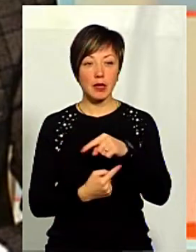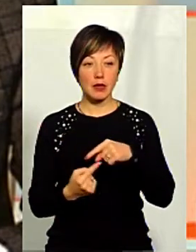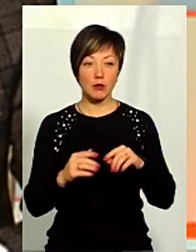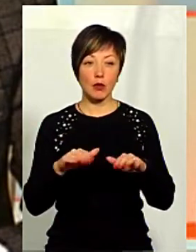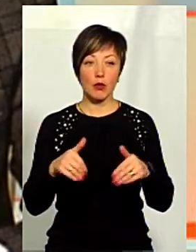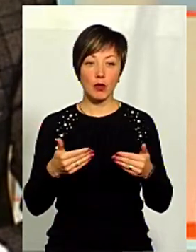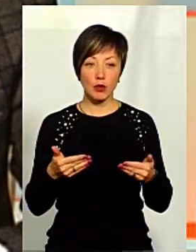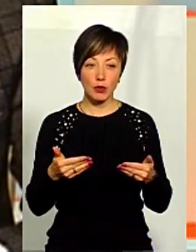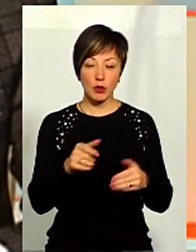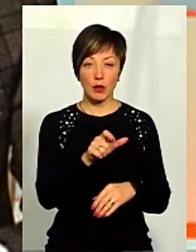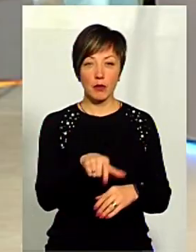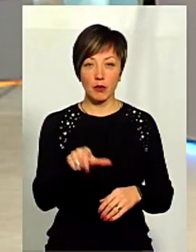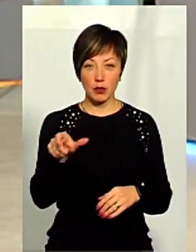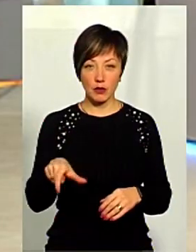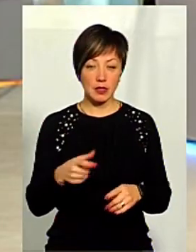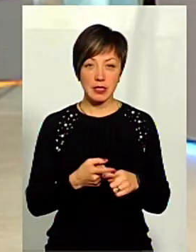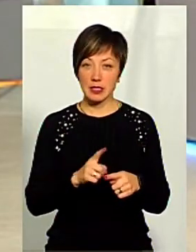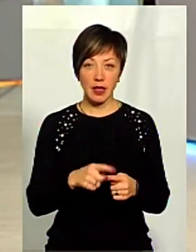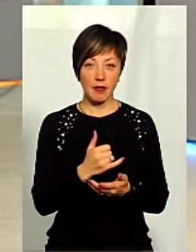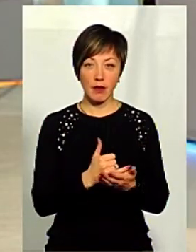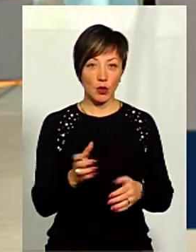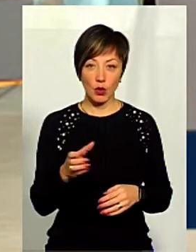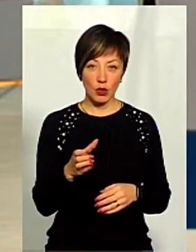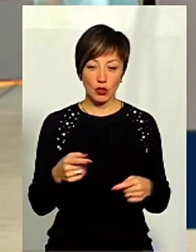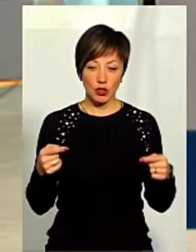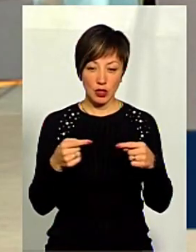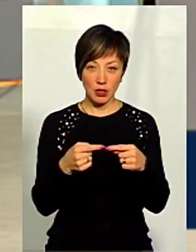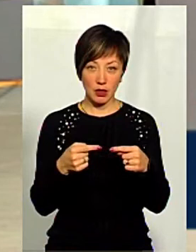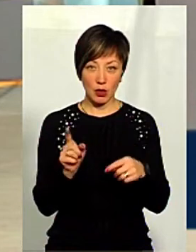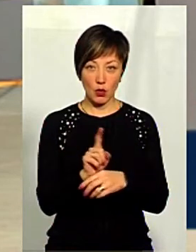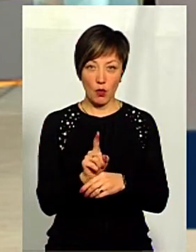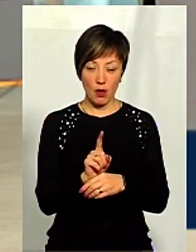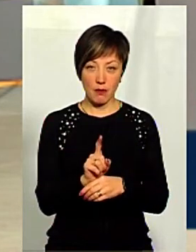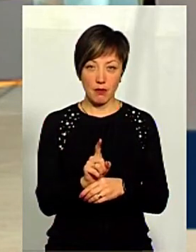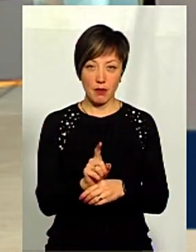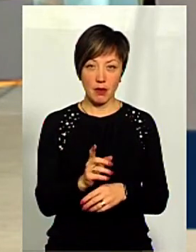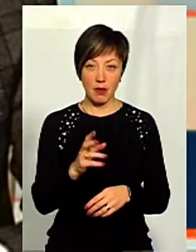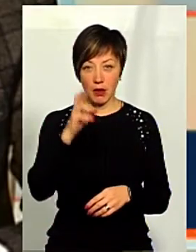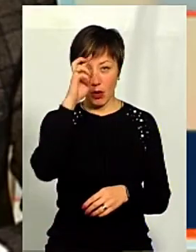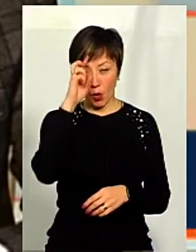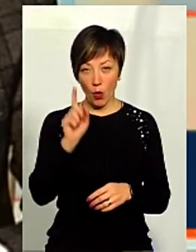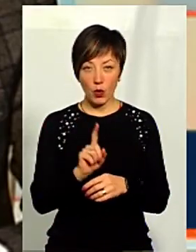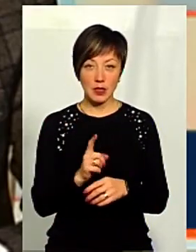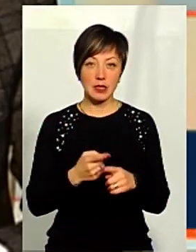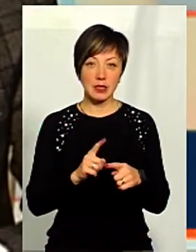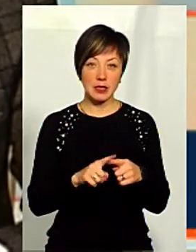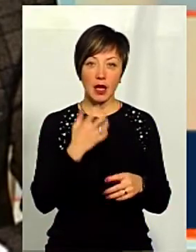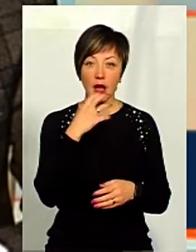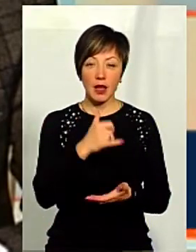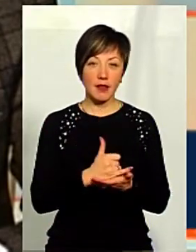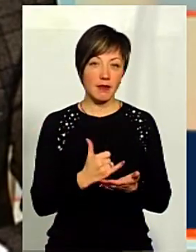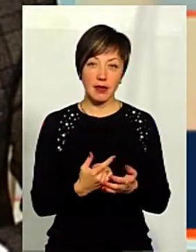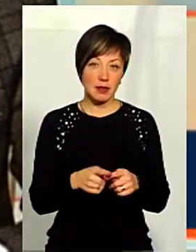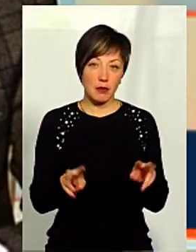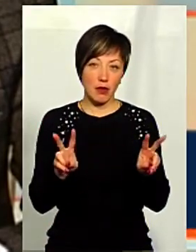він пропонує споживачам. Це не вино і не горілка, де є чіткі норми ГОСТи і так далі. Глінтвейн – це поняття